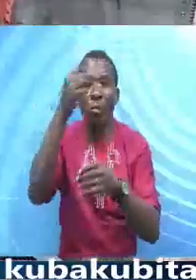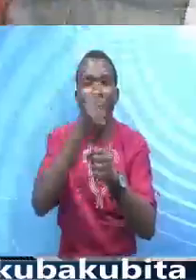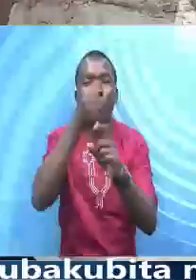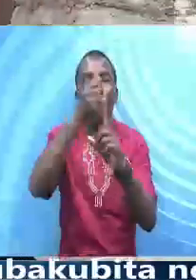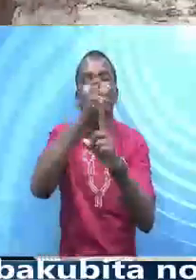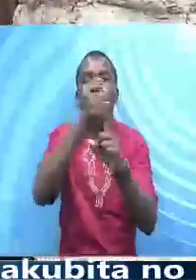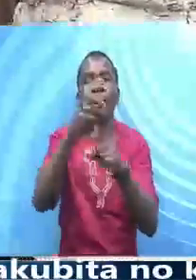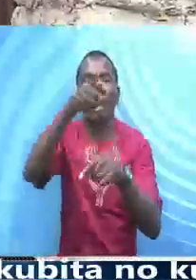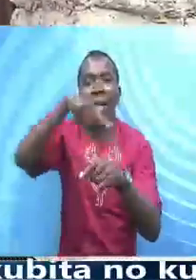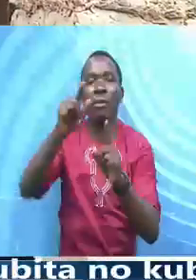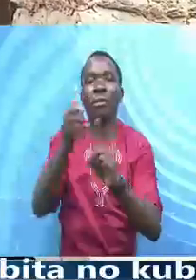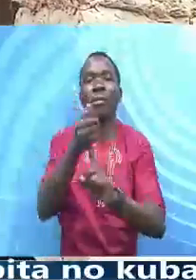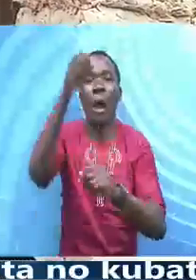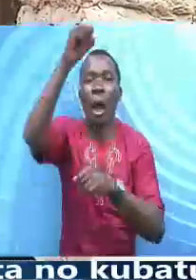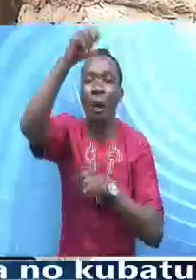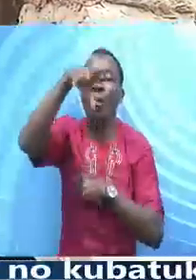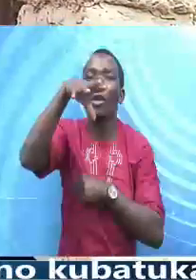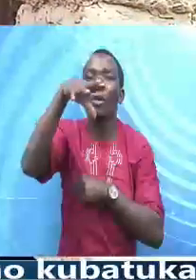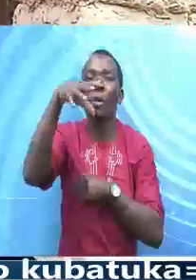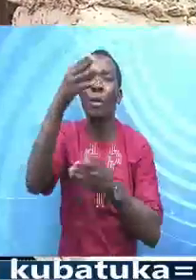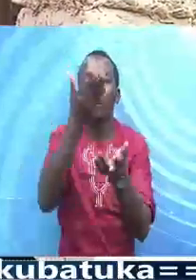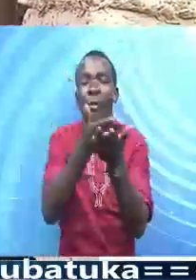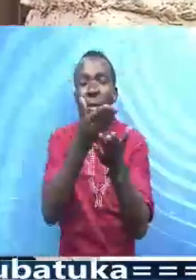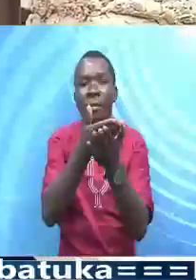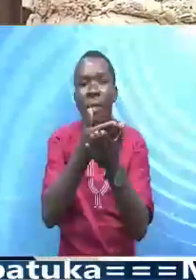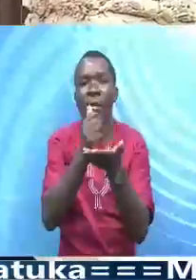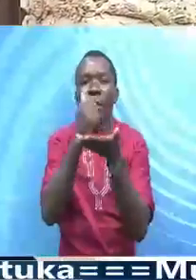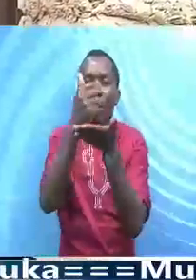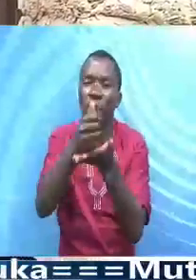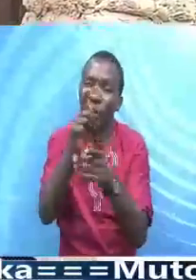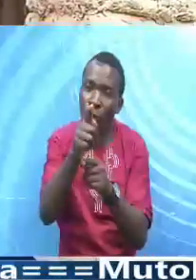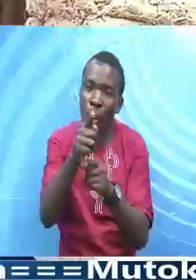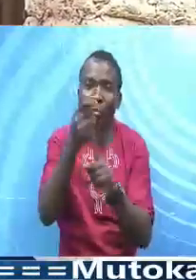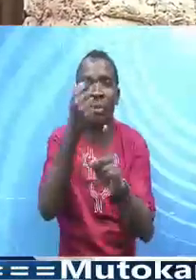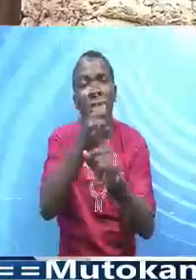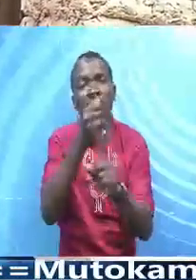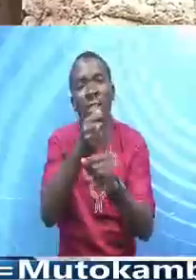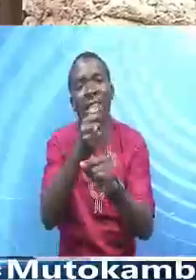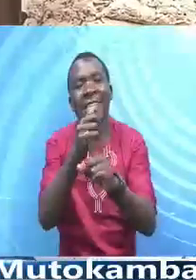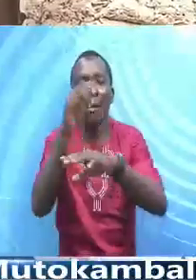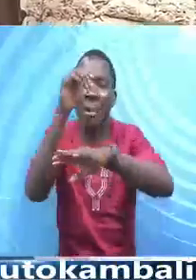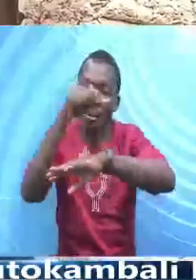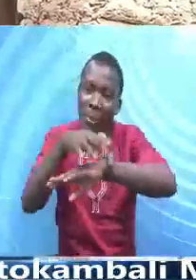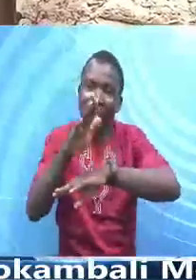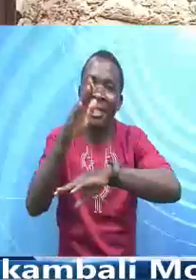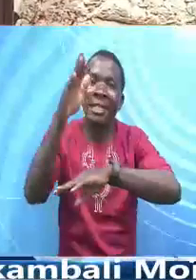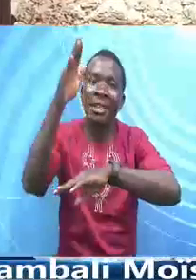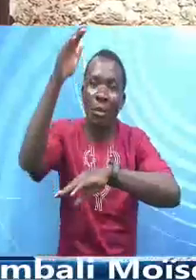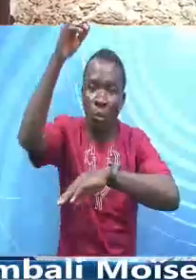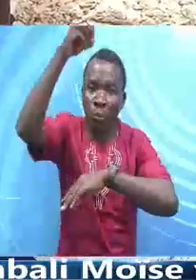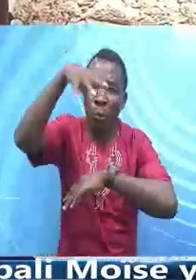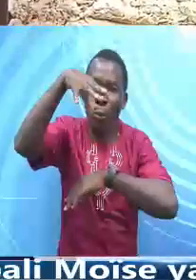umuriro. Turasaba ubufasha uzatuvugire batwohereze umuriro